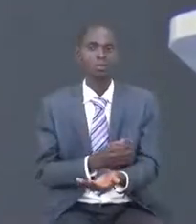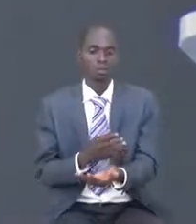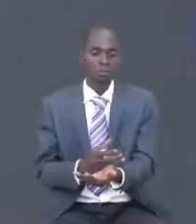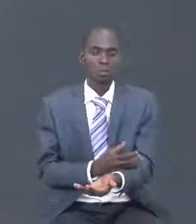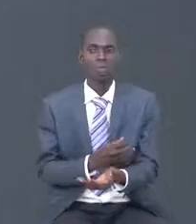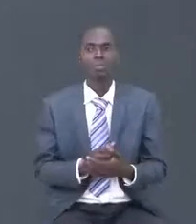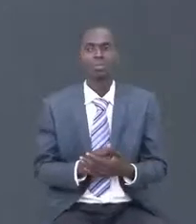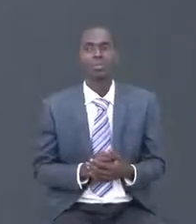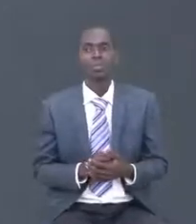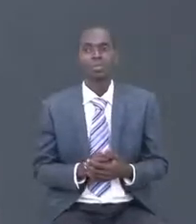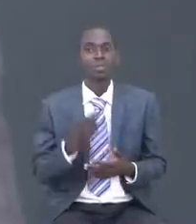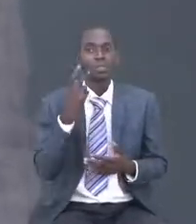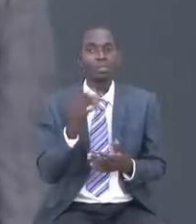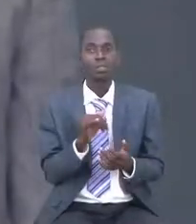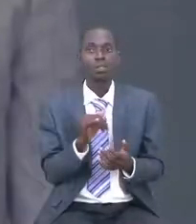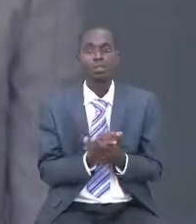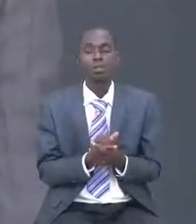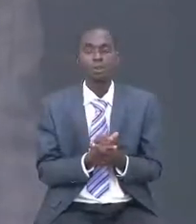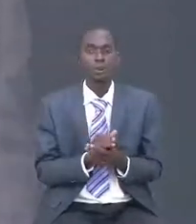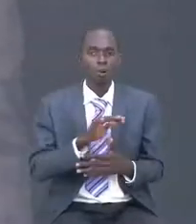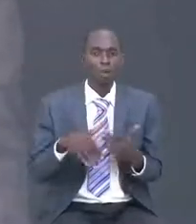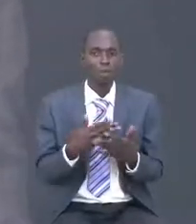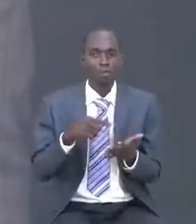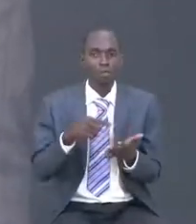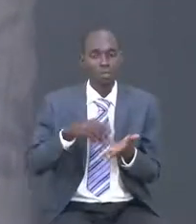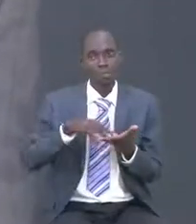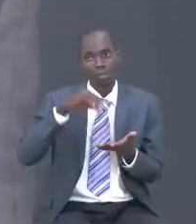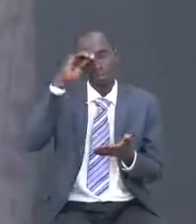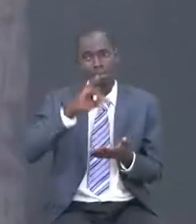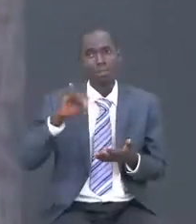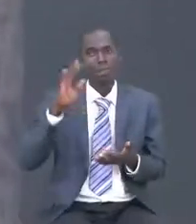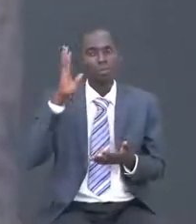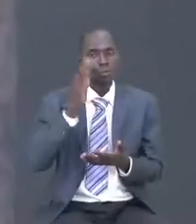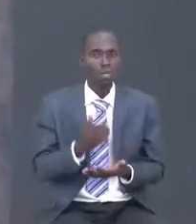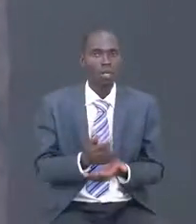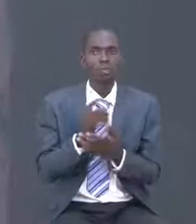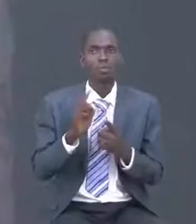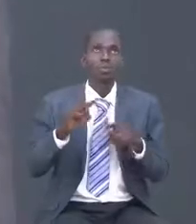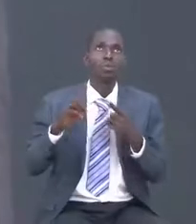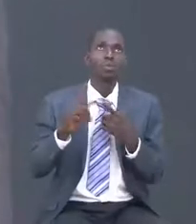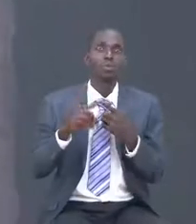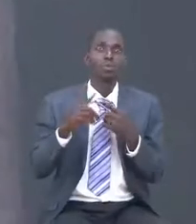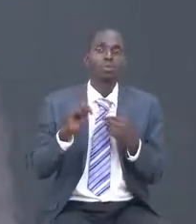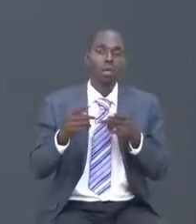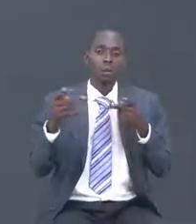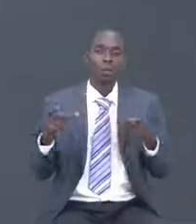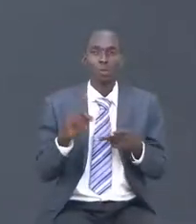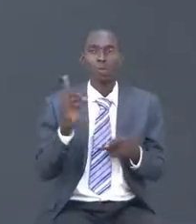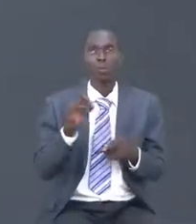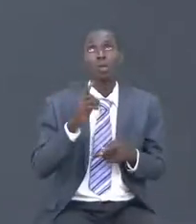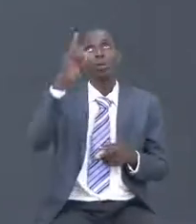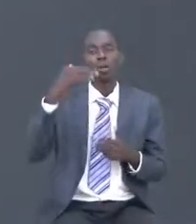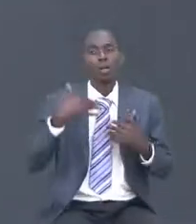cours. Parce que, qu'est-ce que ça va me faire, hein, tout ce que j'apprends là? Non, ça va te projeter et ça